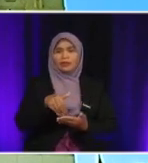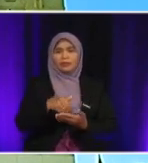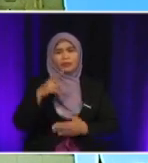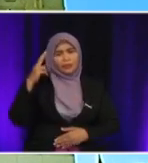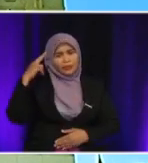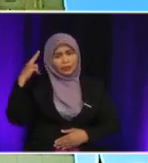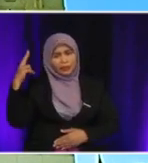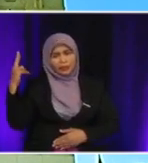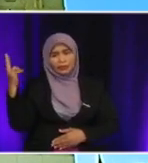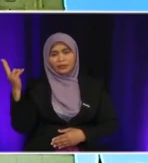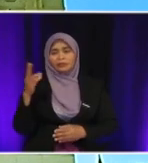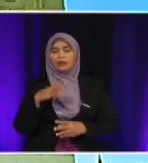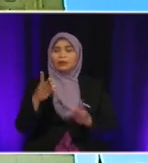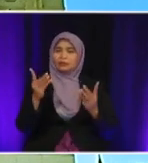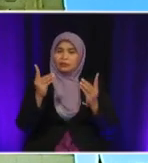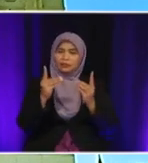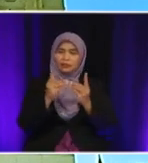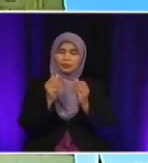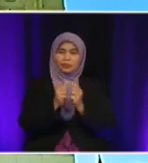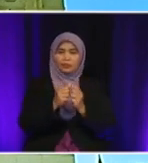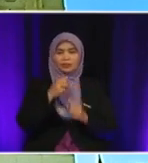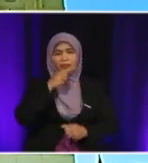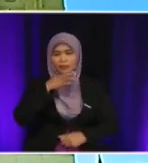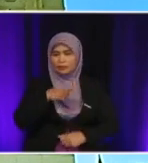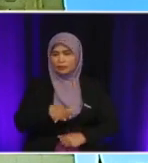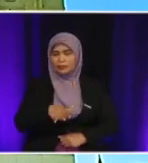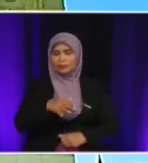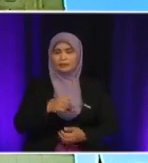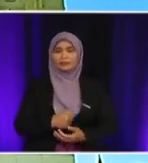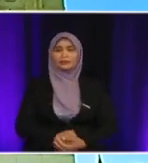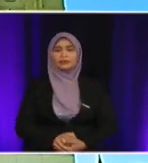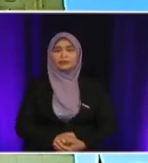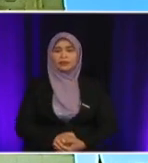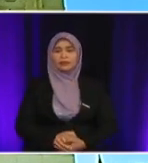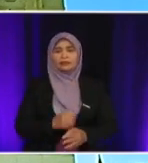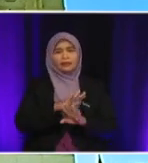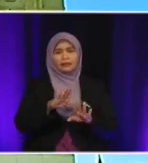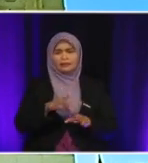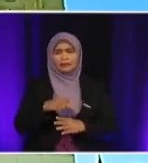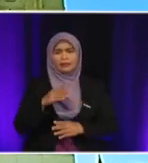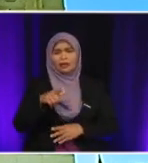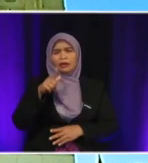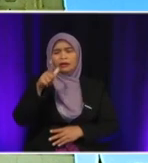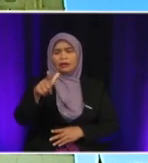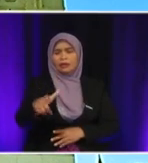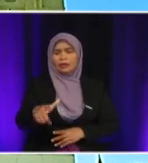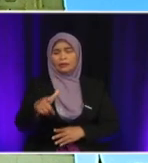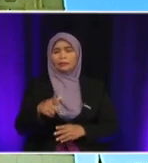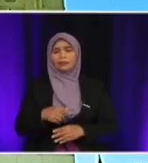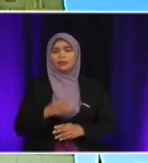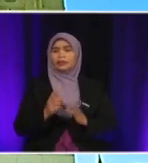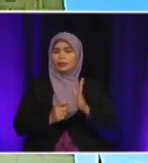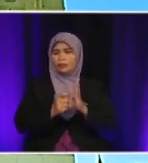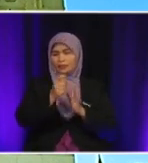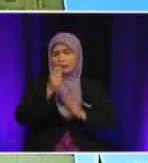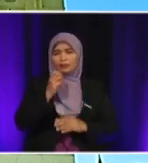rindu nak jumpa dengan Nabi Muhammad Shallallahu Alaihi Wasallam tak terjangkau